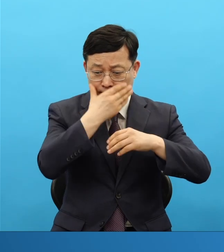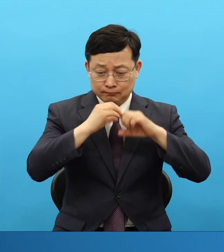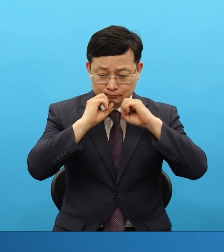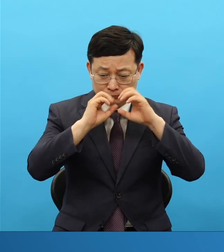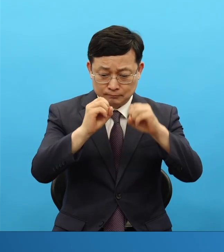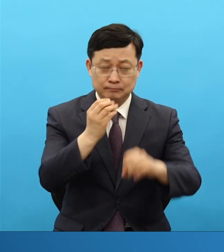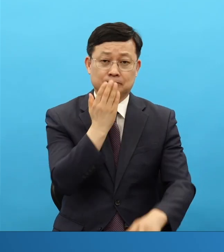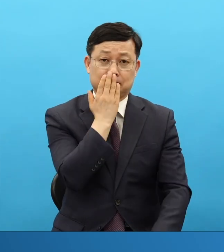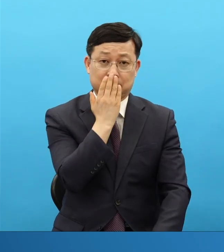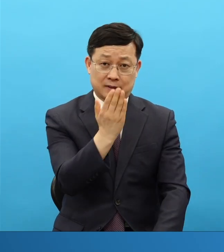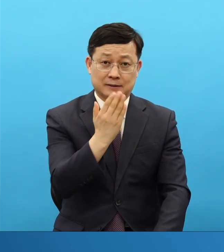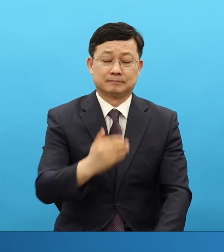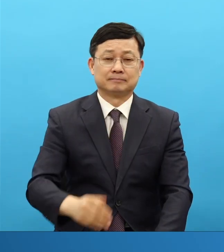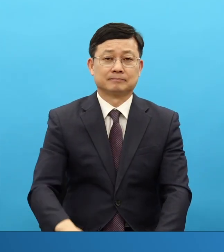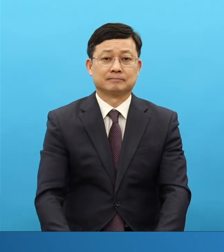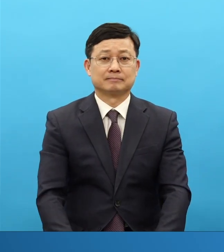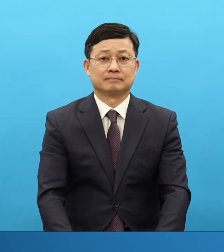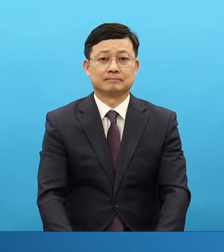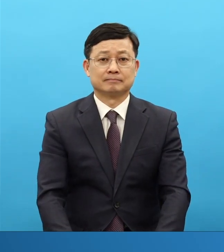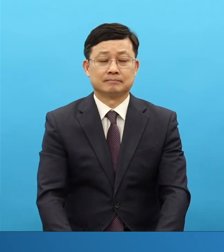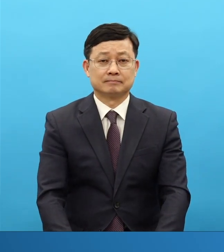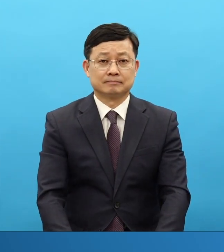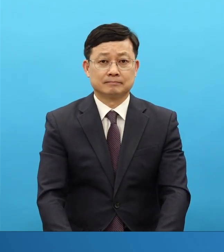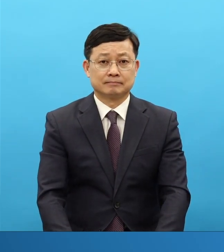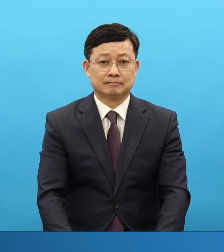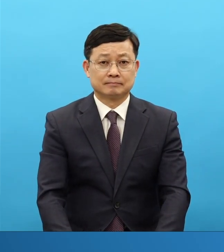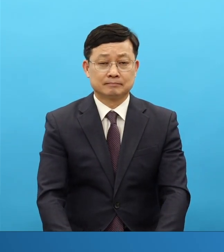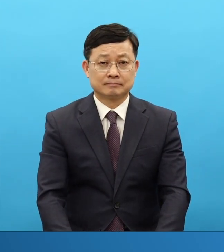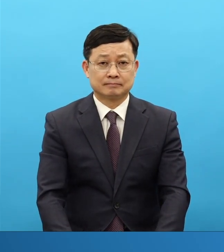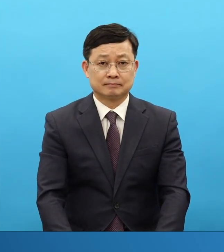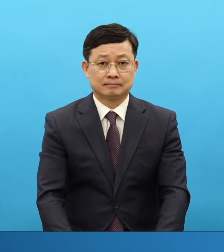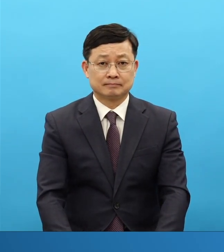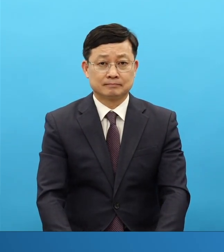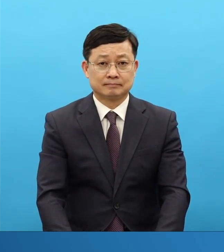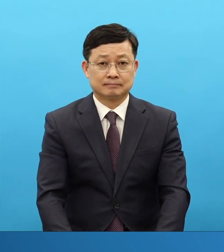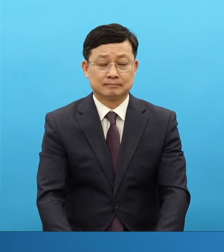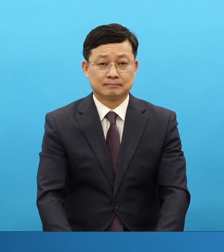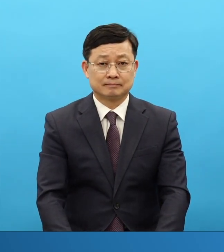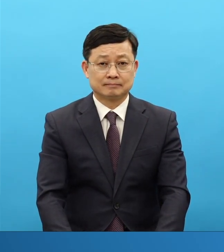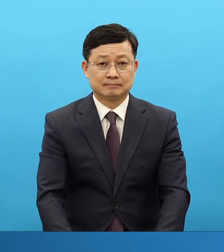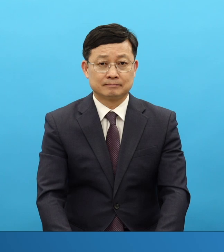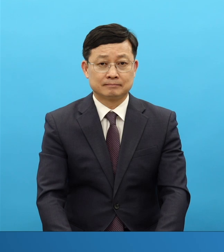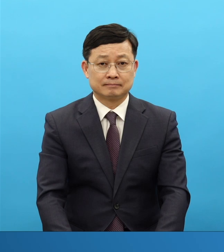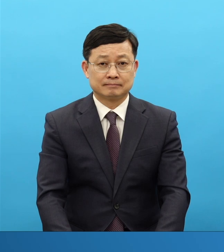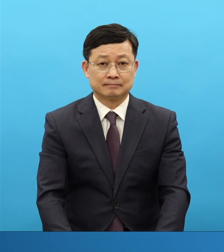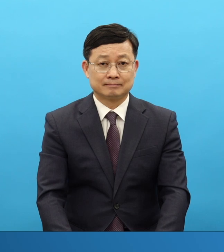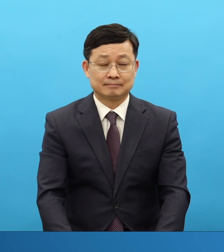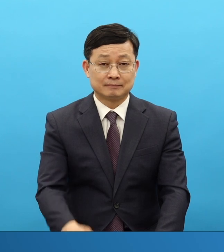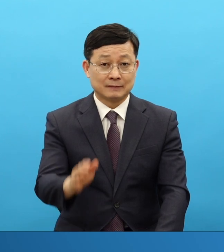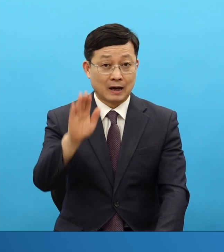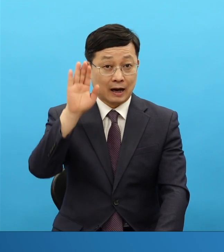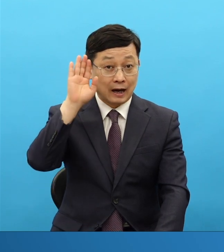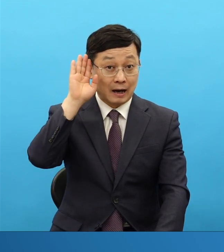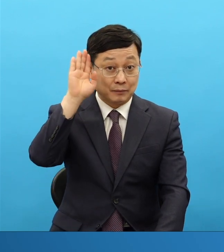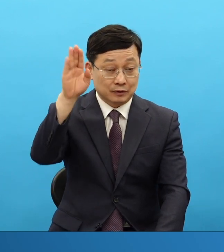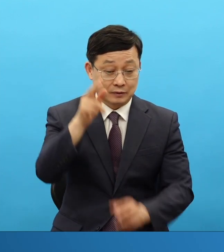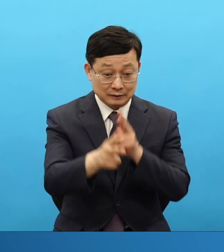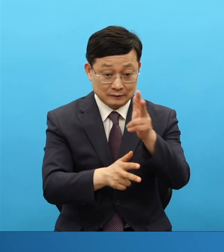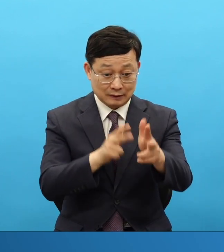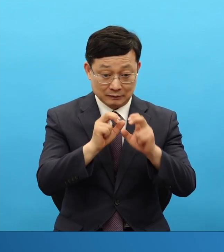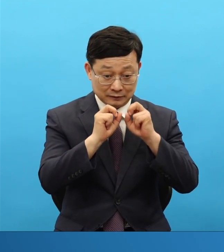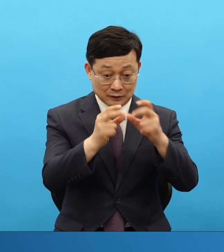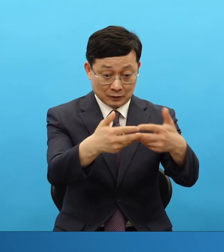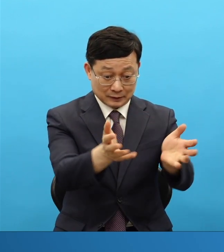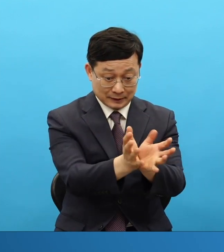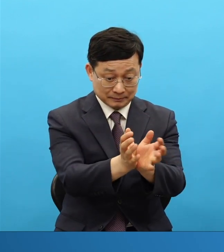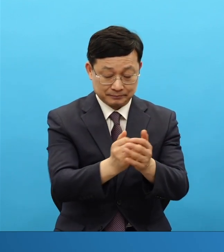world evangelization. 이제 앞으로 만약에 우리 산업선교 팀들이 또 중위자 팀들이